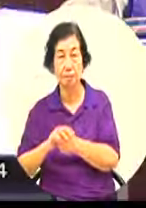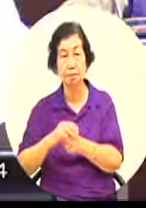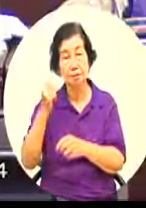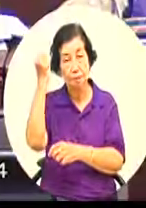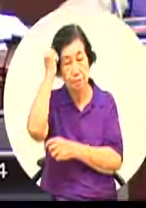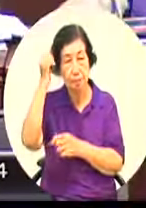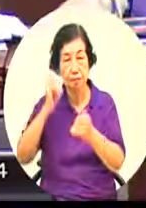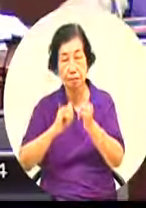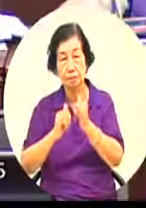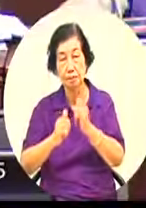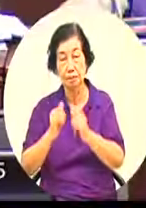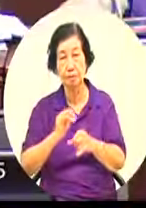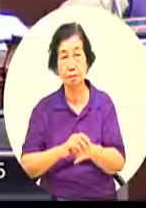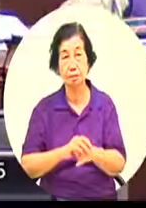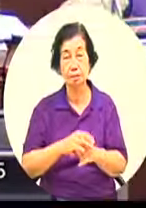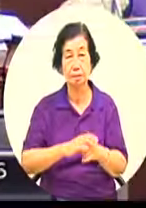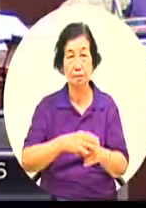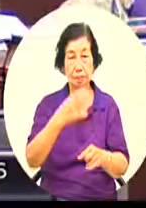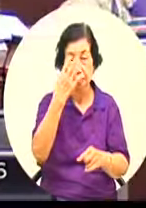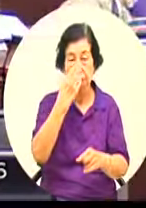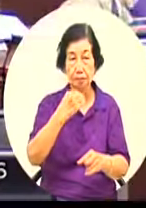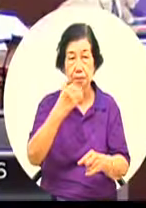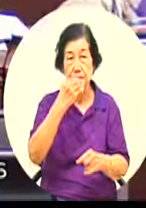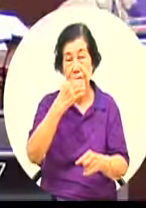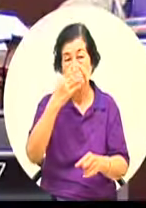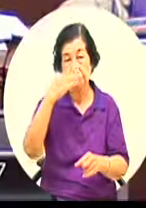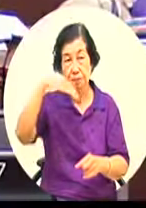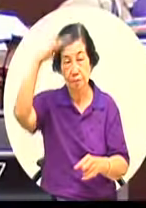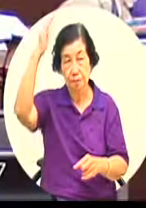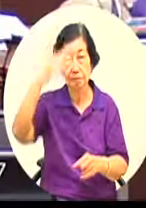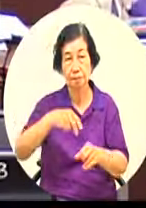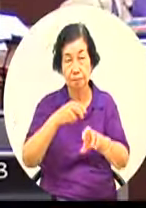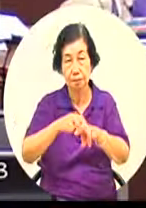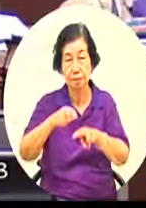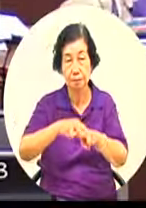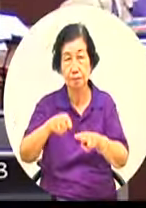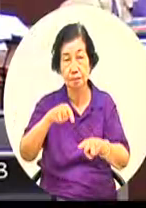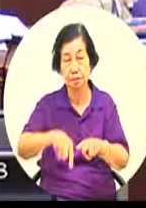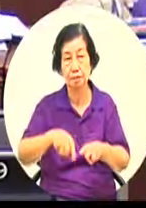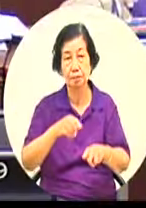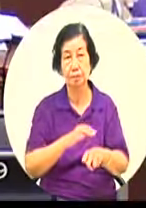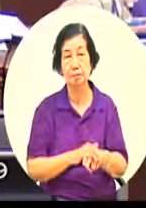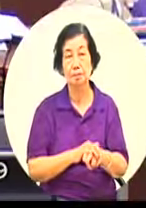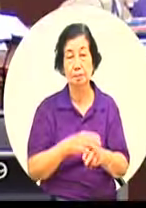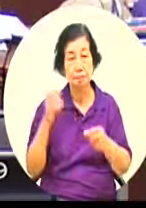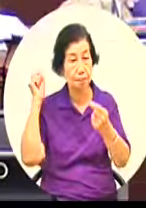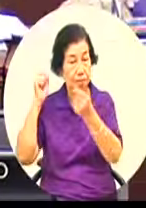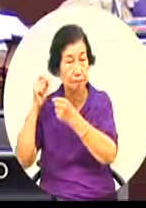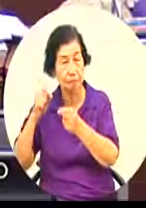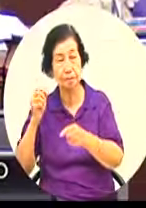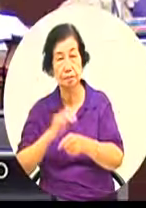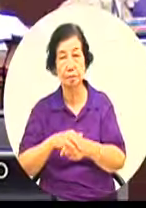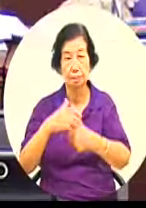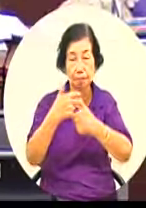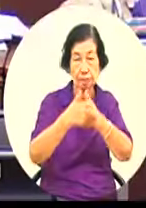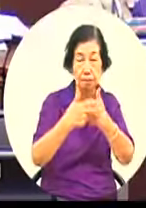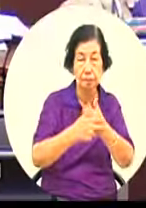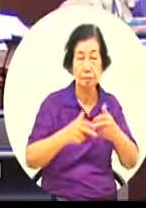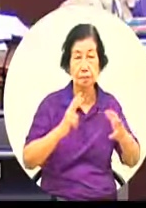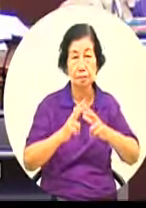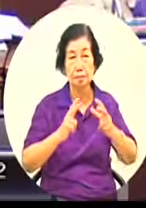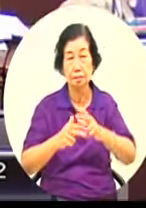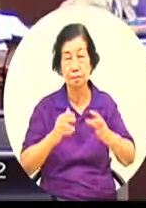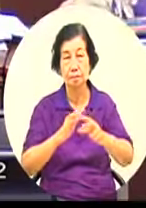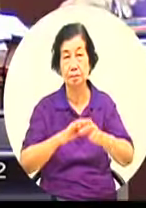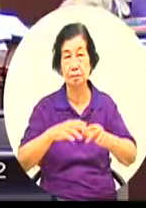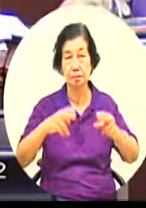且还有高铁站的这个正式在新建中，正义站，而且也临近魏武营文化园区，所以我们在